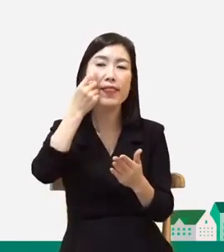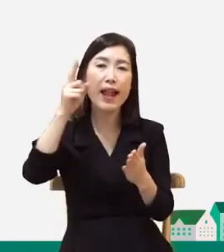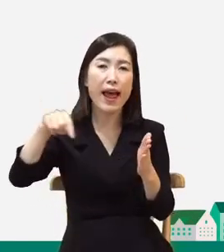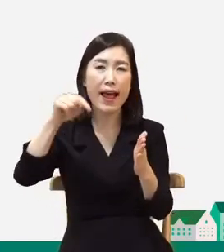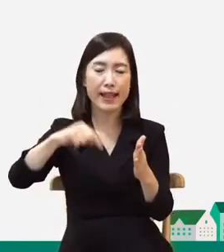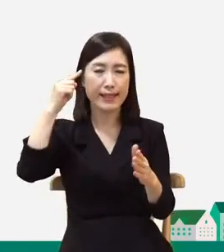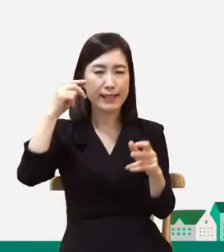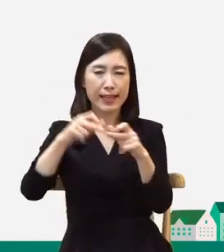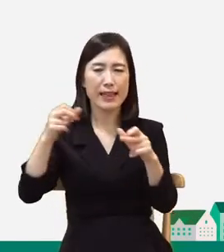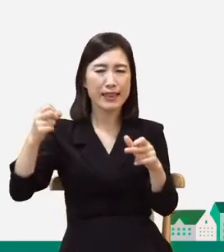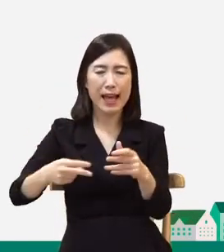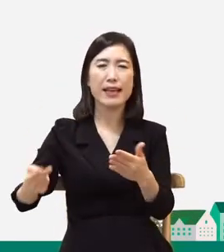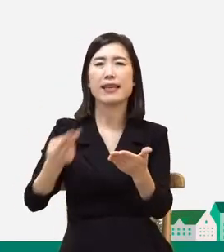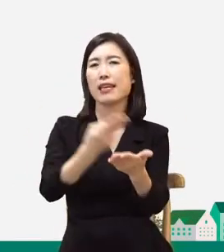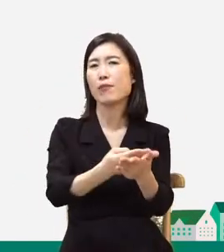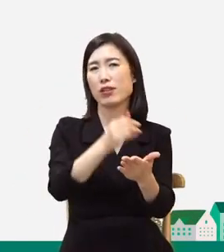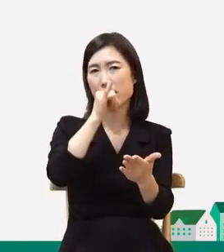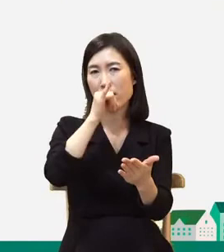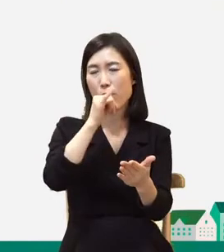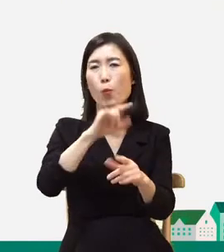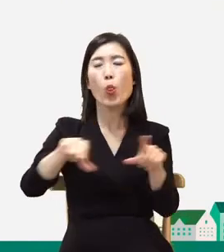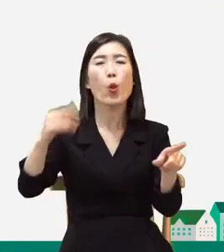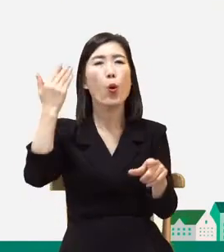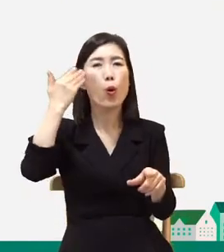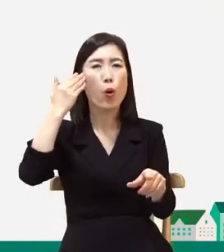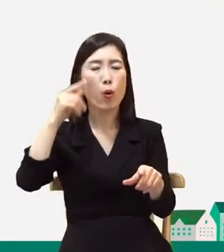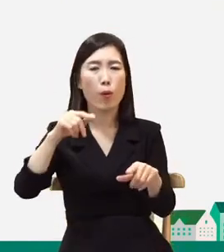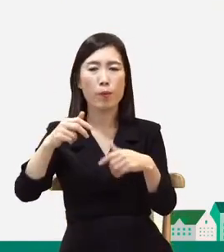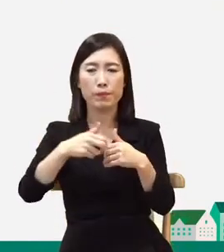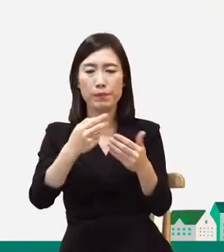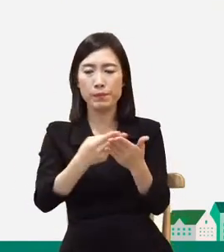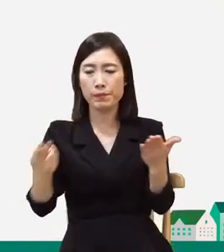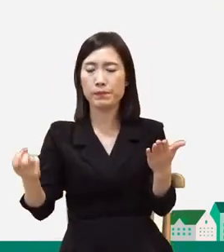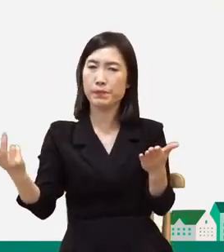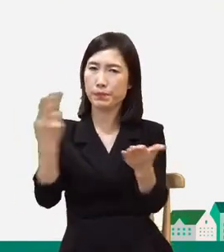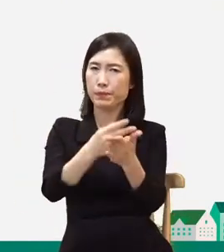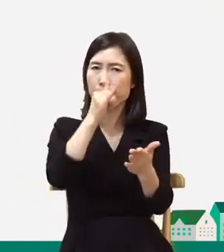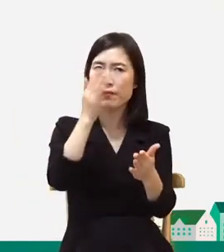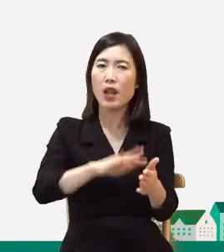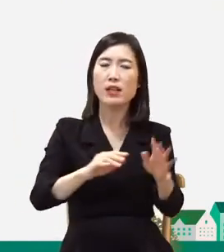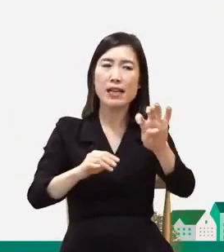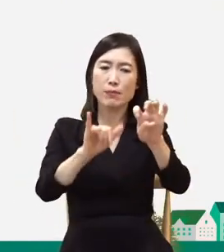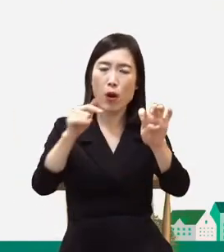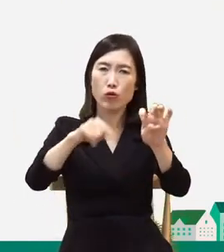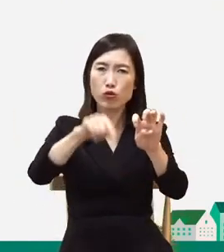재입원하지만 40명 중 단 한 번도 재입원의 경험이 없는 것으로 나타났습니다.